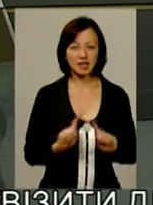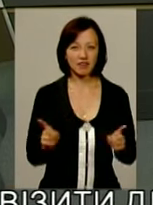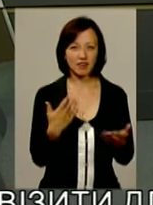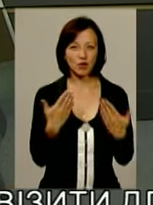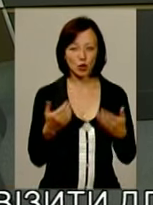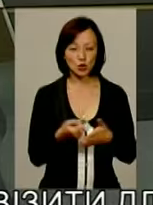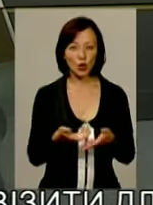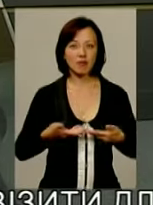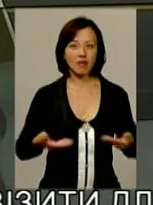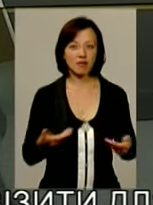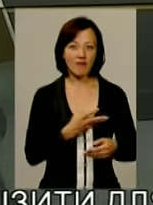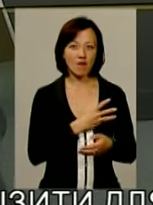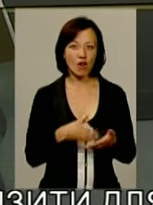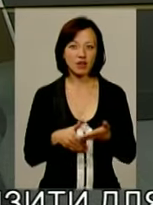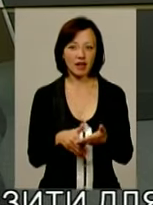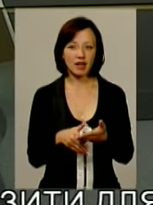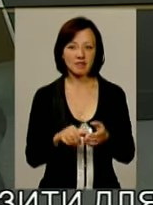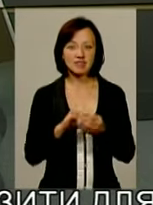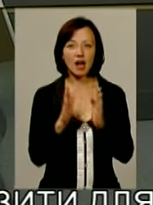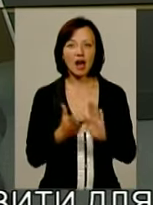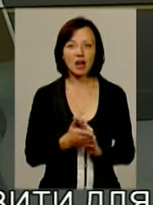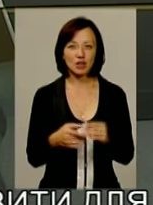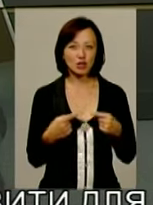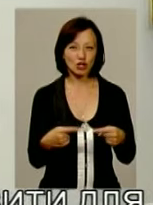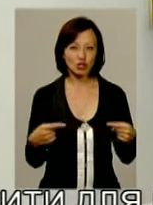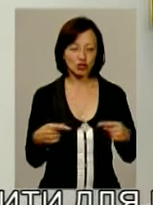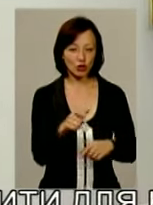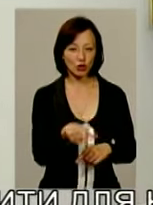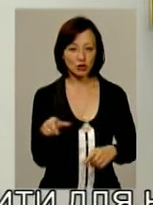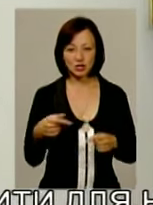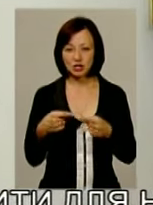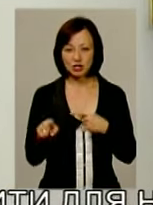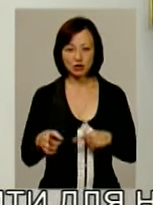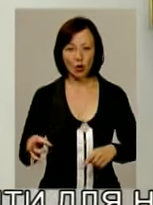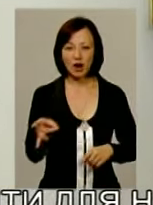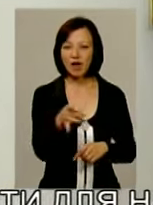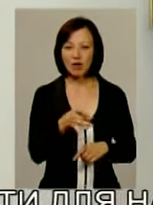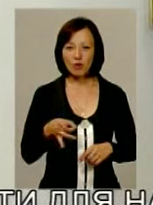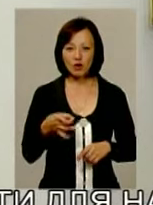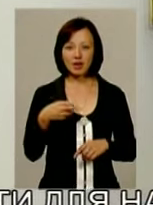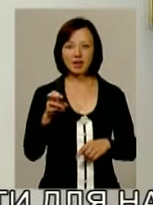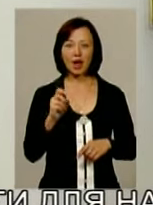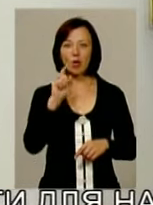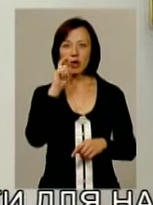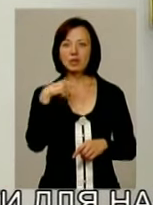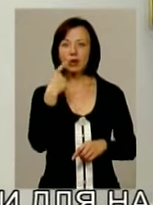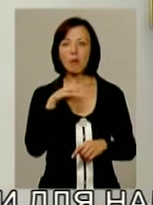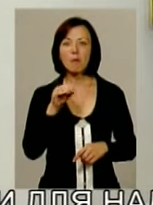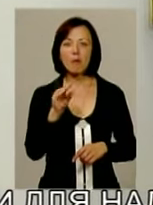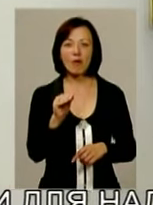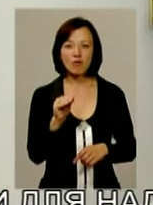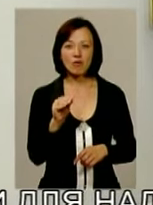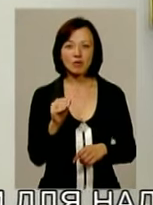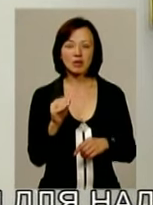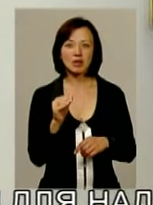відношення до нас, як до волонтерів, і взагалі до інших людей з іншого регіону, до українськомовних, хоча і там є